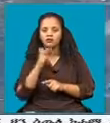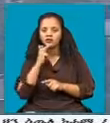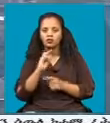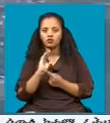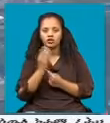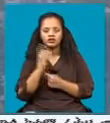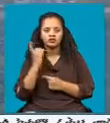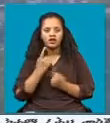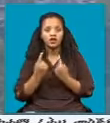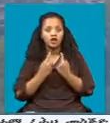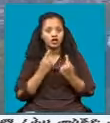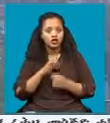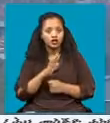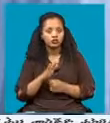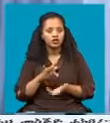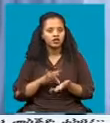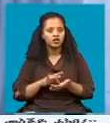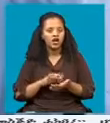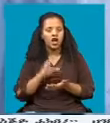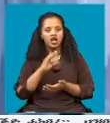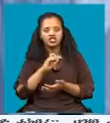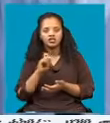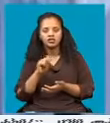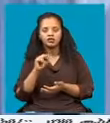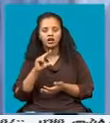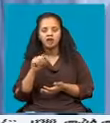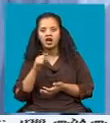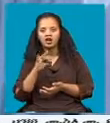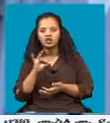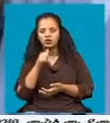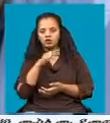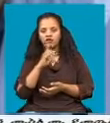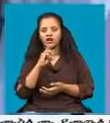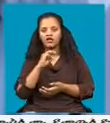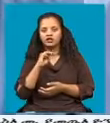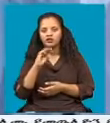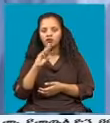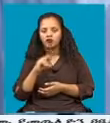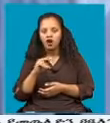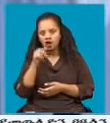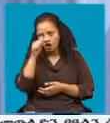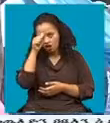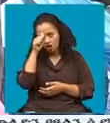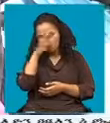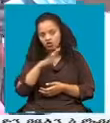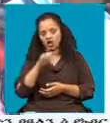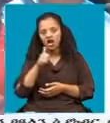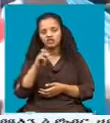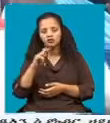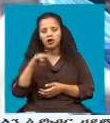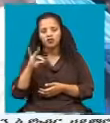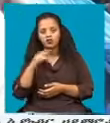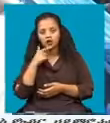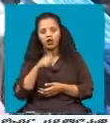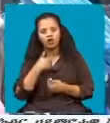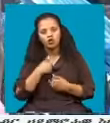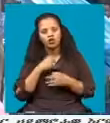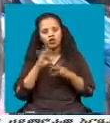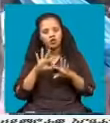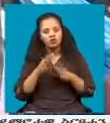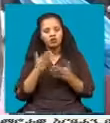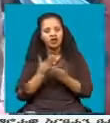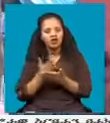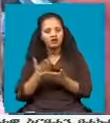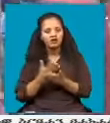ሲከበር ካነጋገርናቸው መካከል ሐጂ ኢብራሂም አሊ፣ ወይዘሮ ፋጢማ ኢብራሂምና ሐጂ መሐመድ ኢብራሂም እንዳሉት ያለው ለሌለው